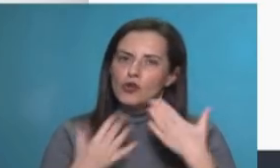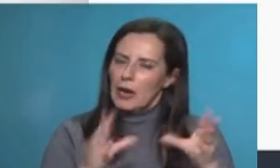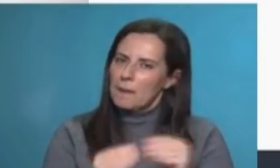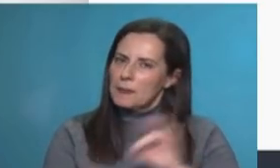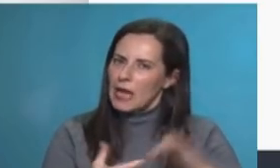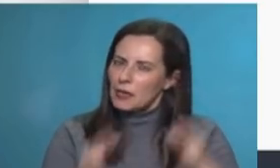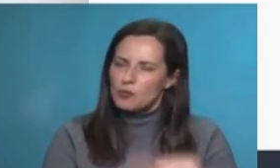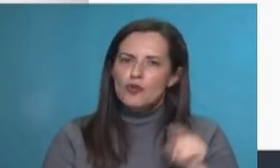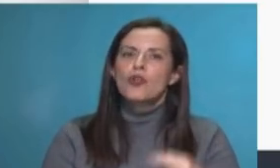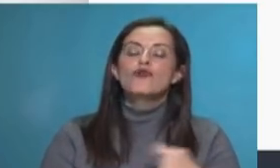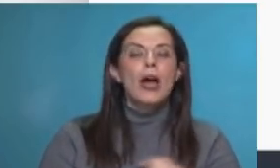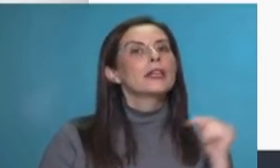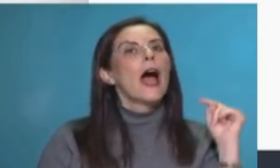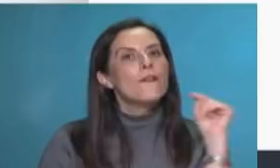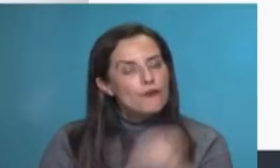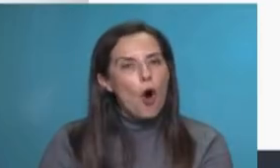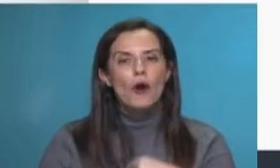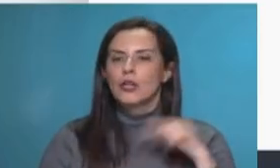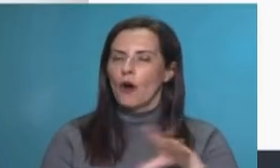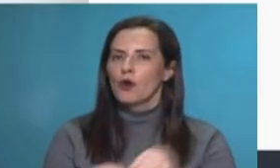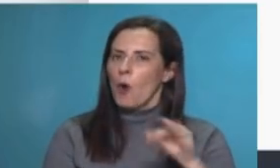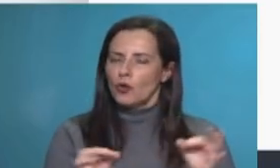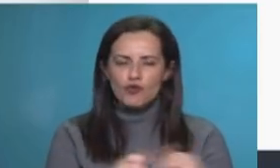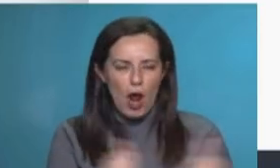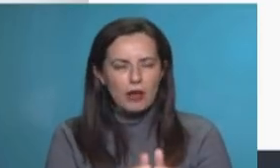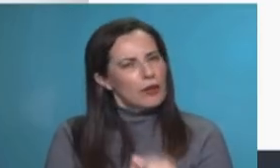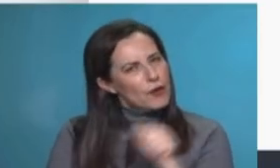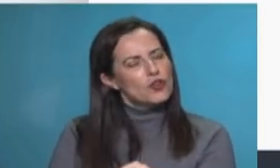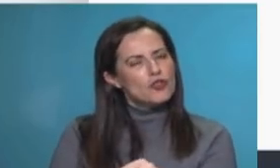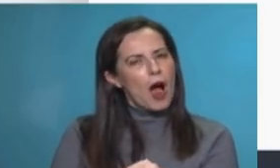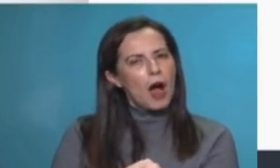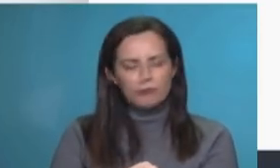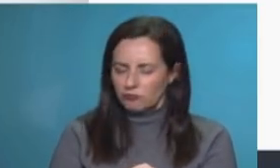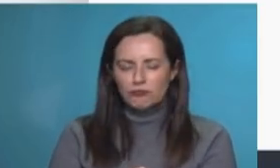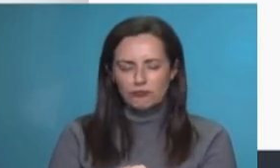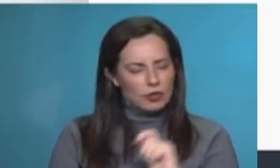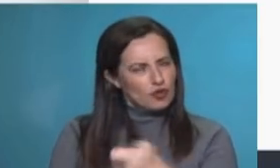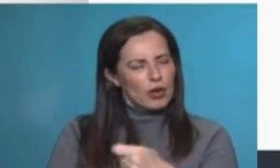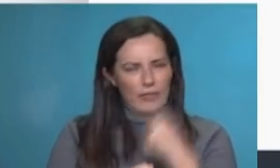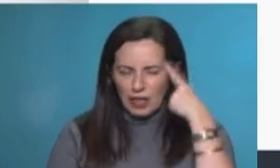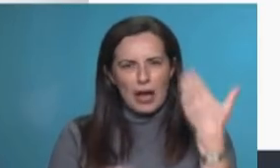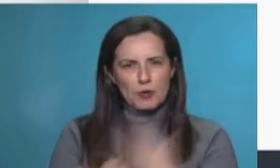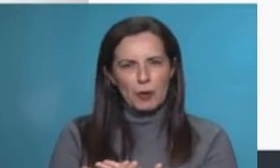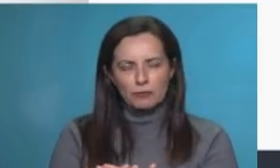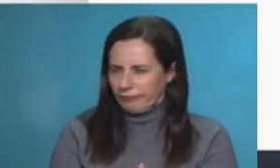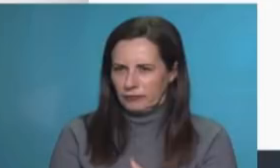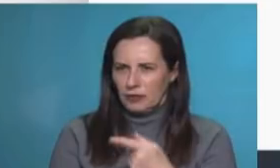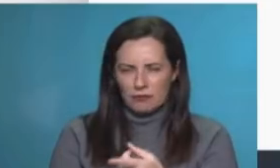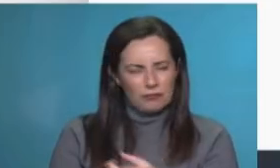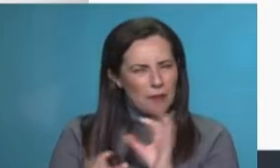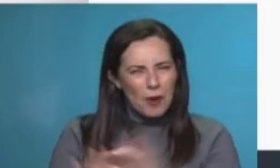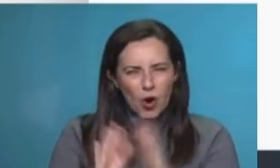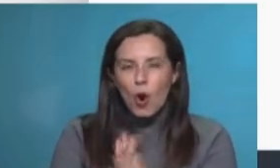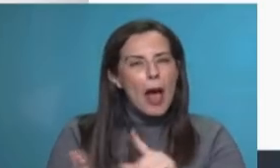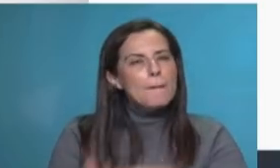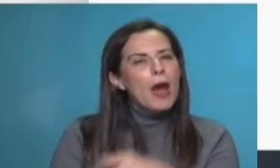אני אהיה ואני אבוא עם עורך הדין שלי, ושם אנחנו נפריך את חוות הדעת המשפטית התפורה הזו, שכל מטרתה